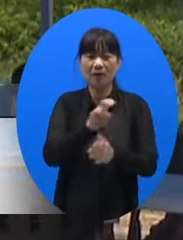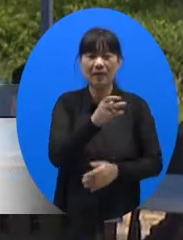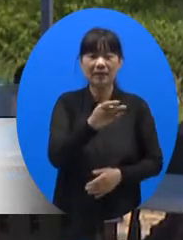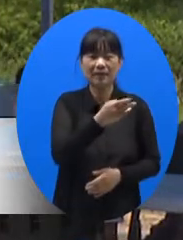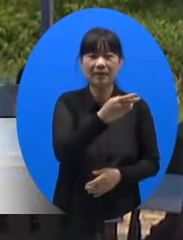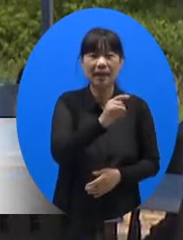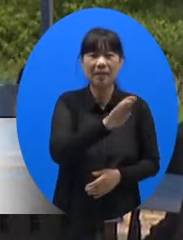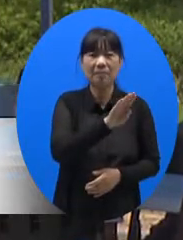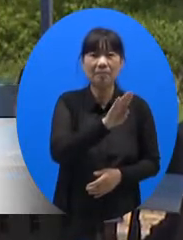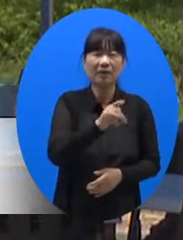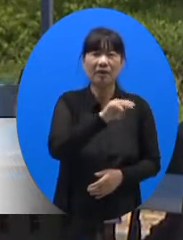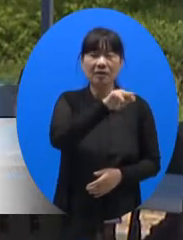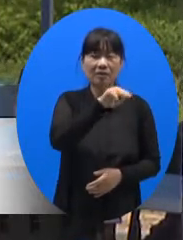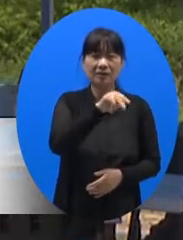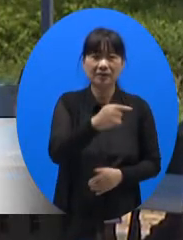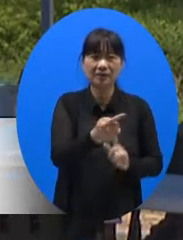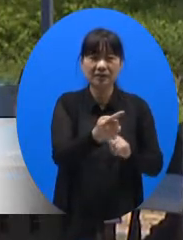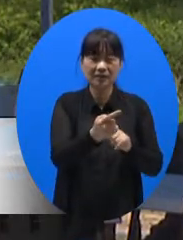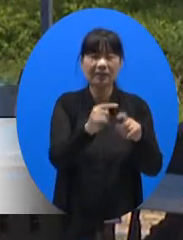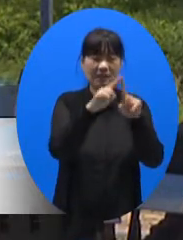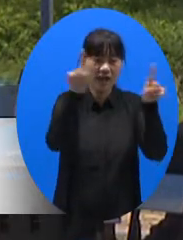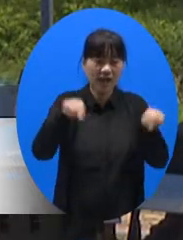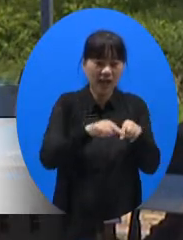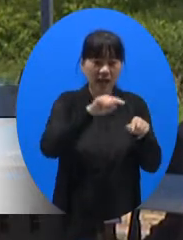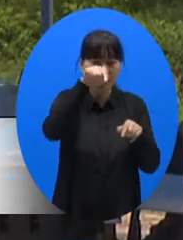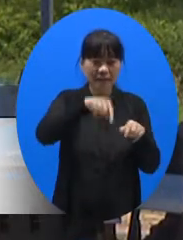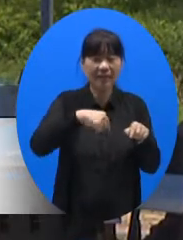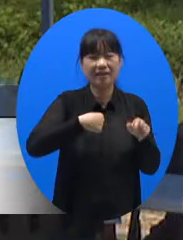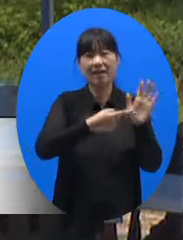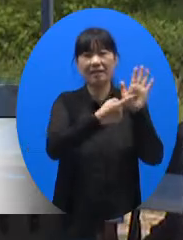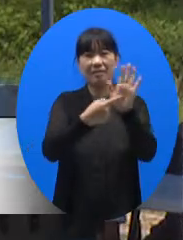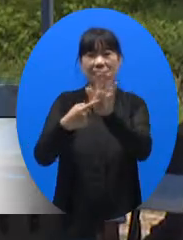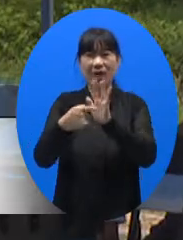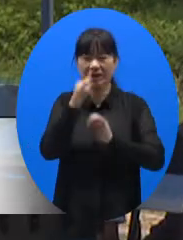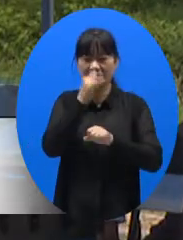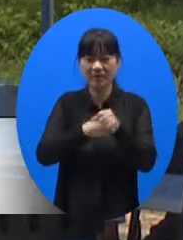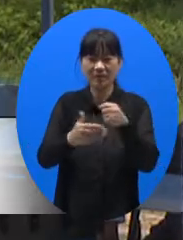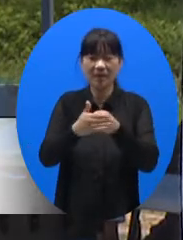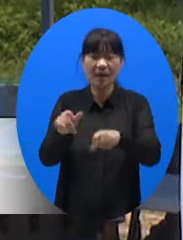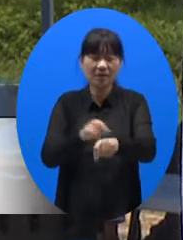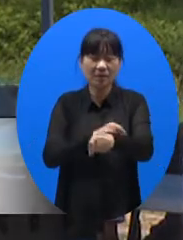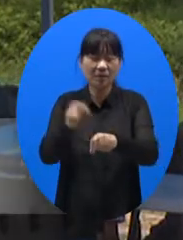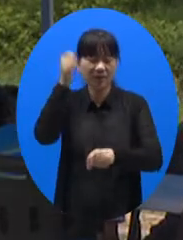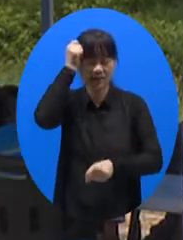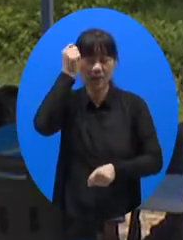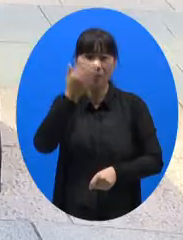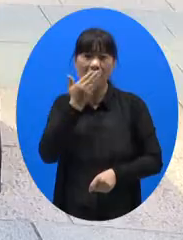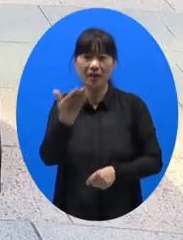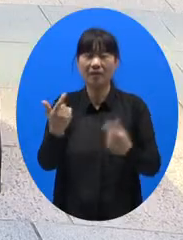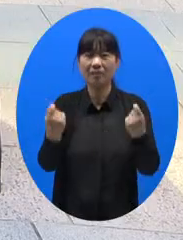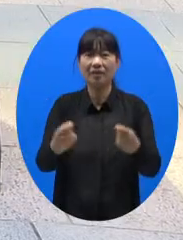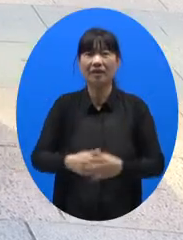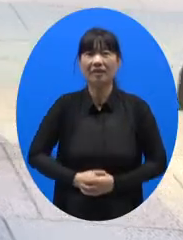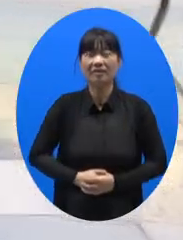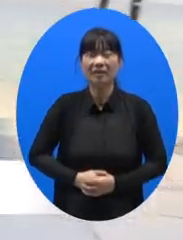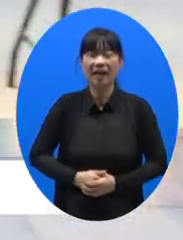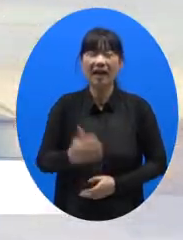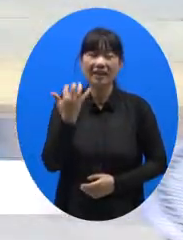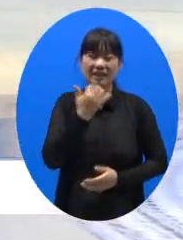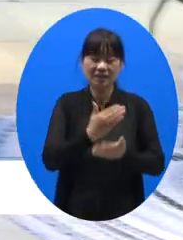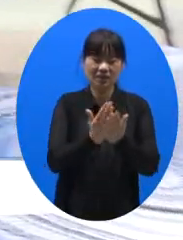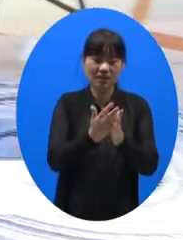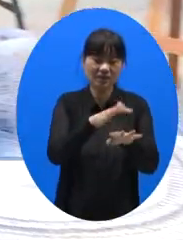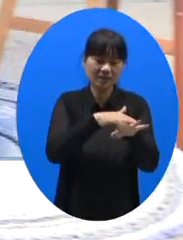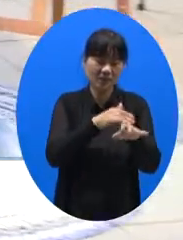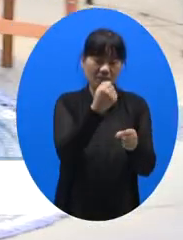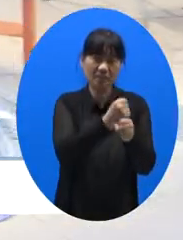메타버스 갤러리 안에 내 작품을 전시함으로써 좀더 색다른 기억을 남길 수 있지 않을까 싶습니다. 색색의 천들을